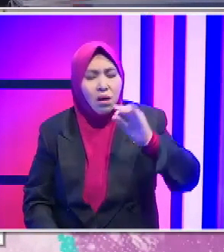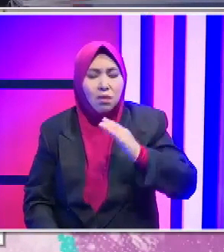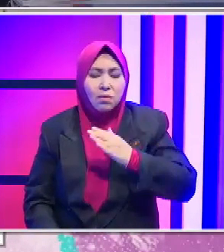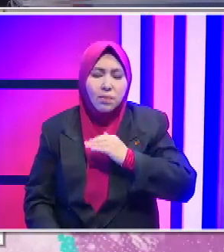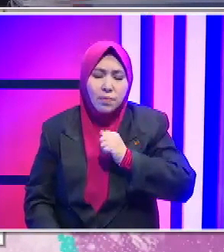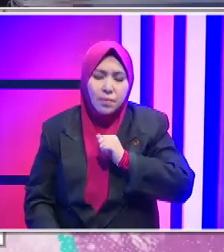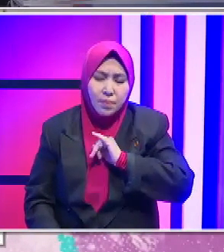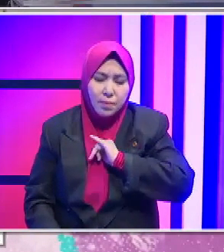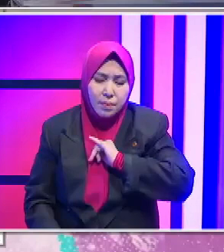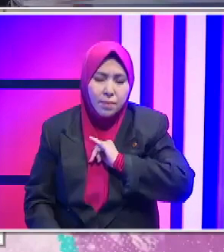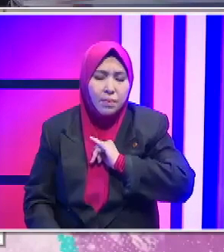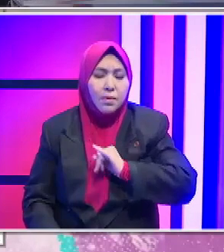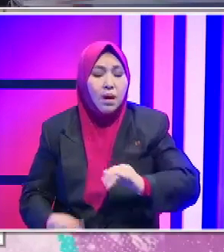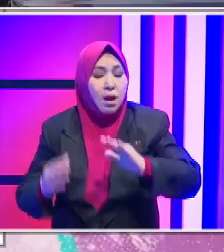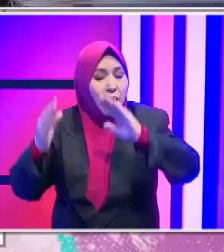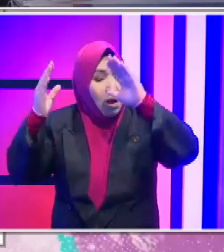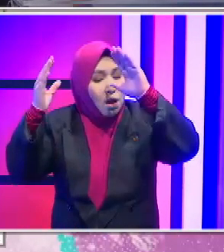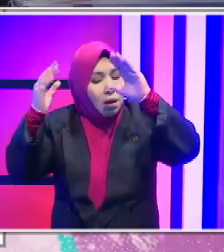أطمع أن